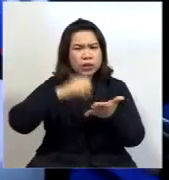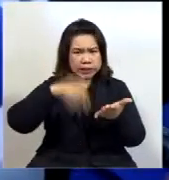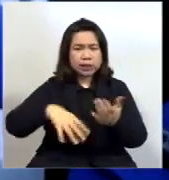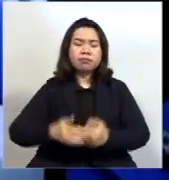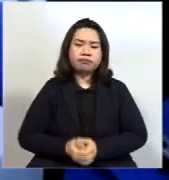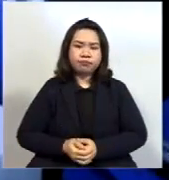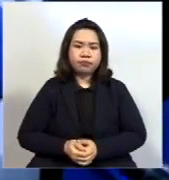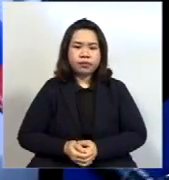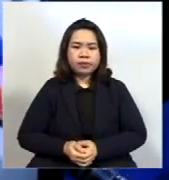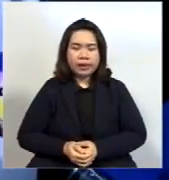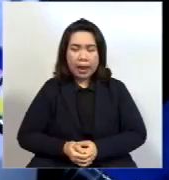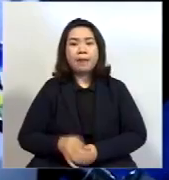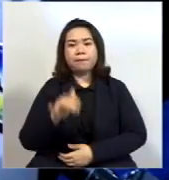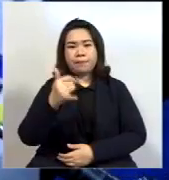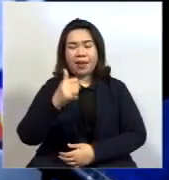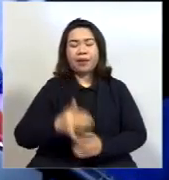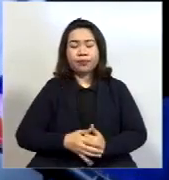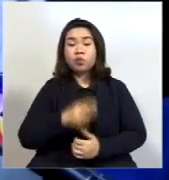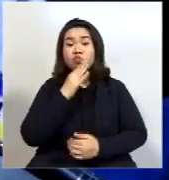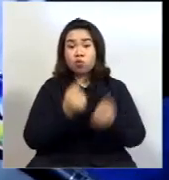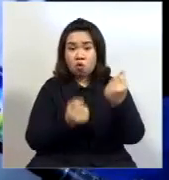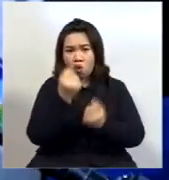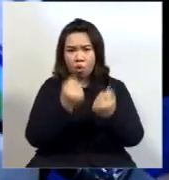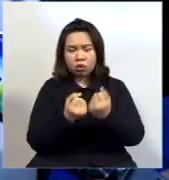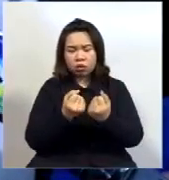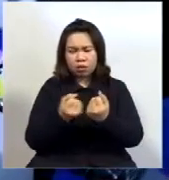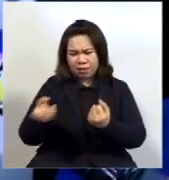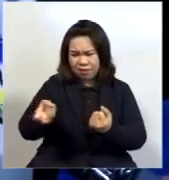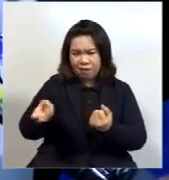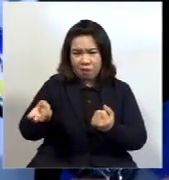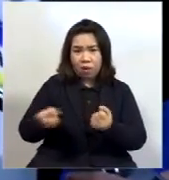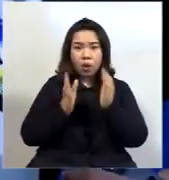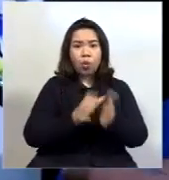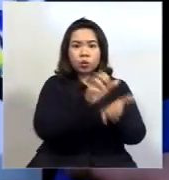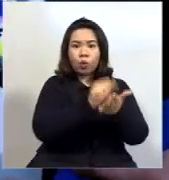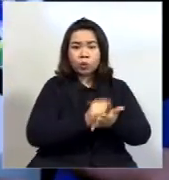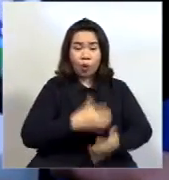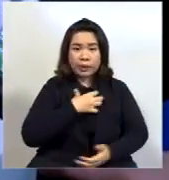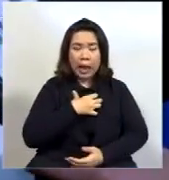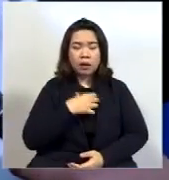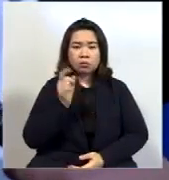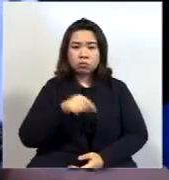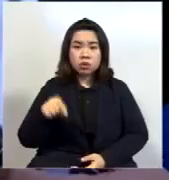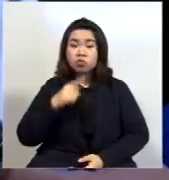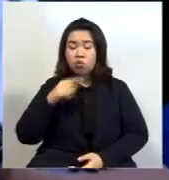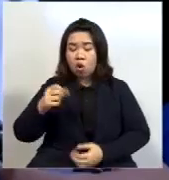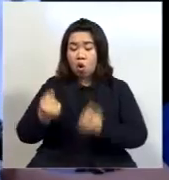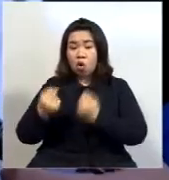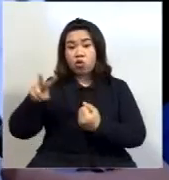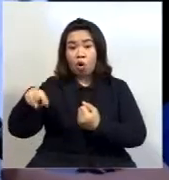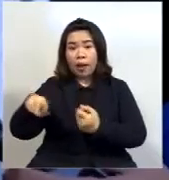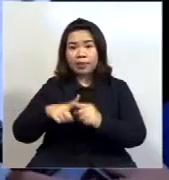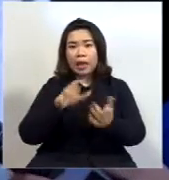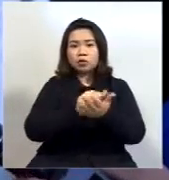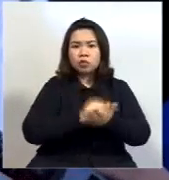ลืมทั้งที่รู้ว่ารถเนี่ยมีไม่พอกับปริมาณการจองนะมีรถอยู่ 2,000 คันแต่กูไปรับจ